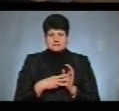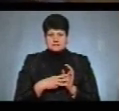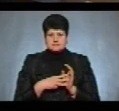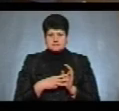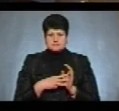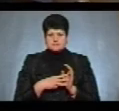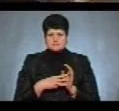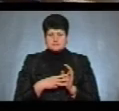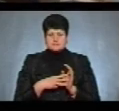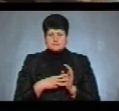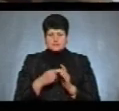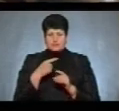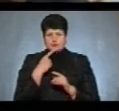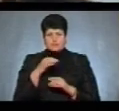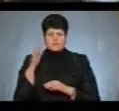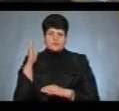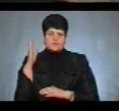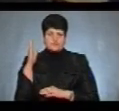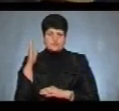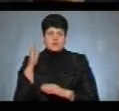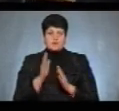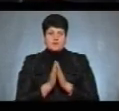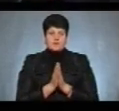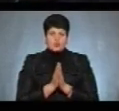611-128. Виставляємо на голосування. Прошу